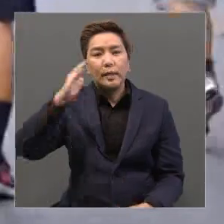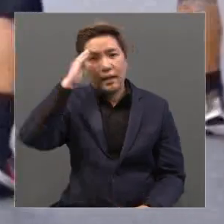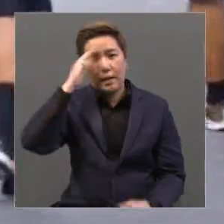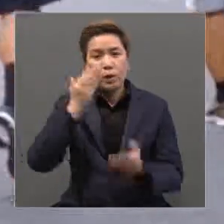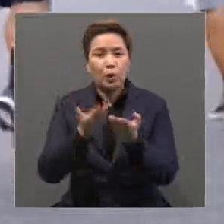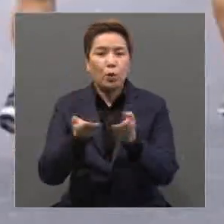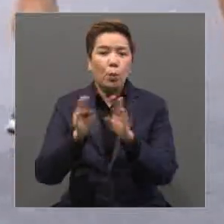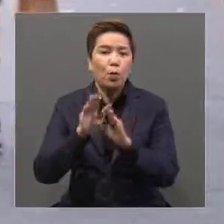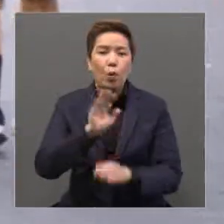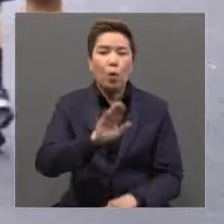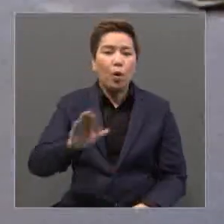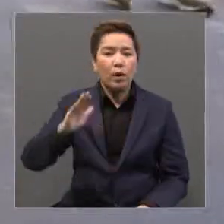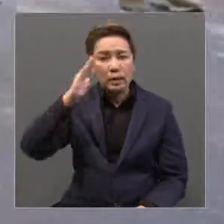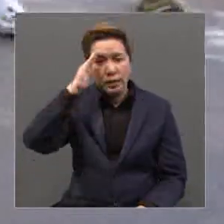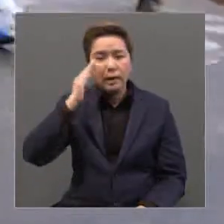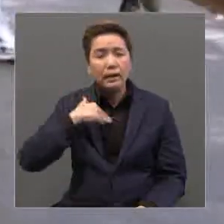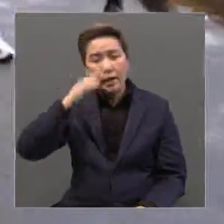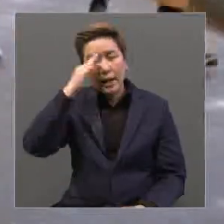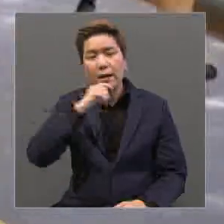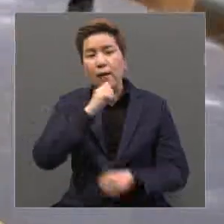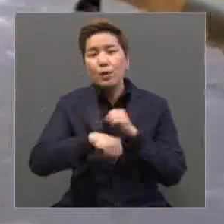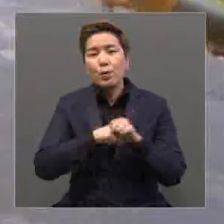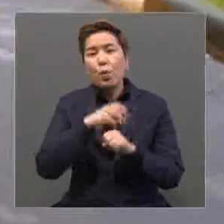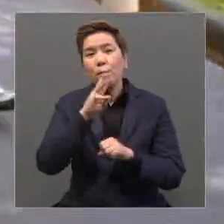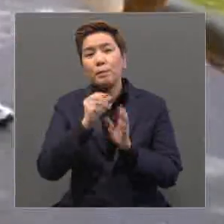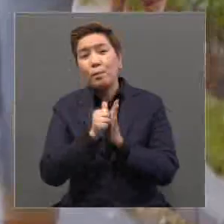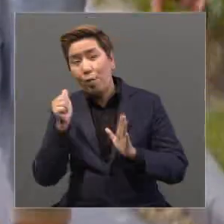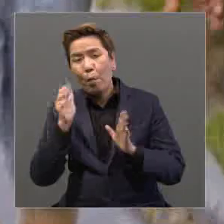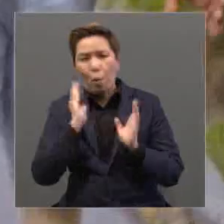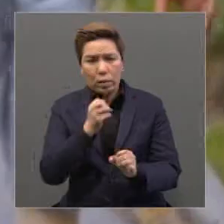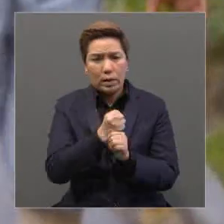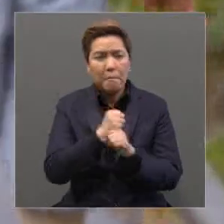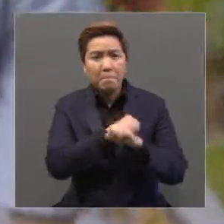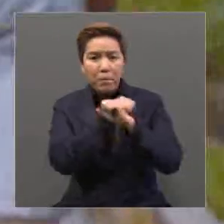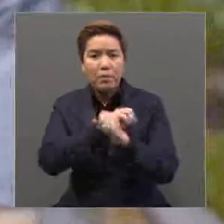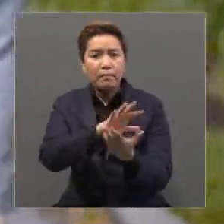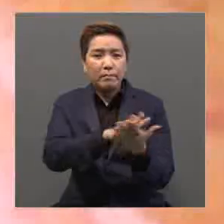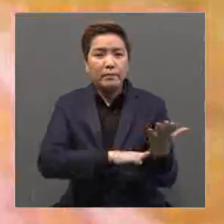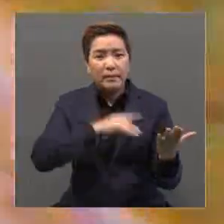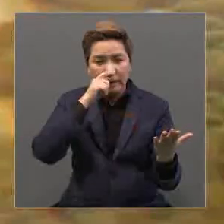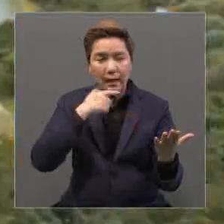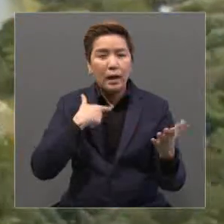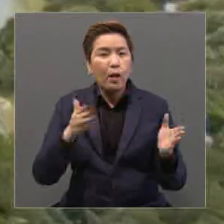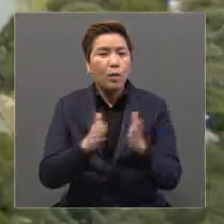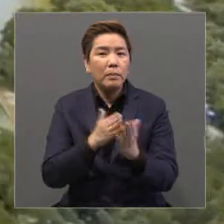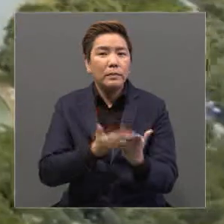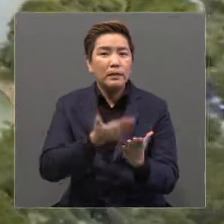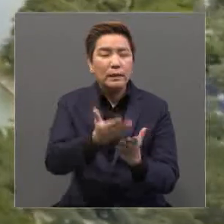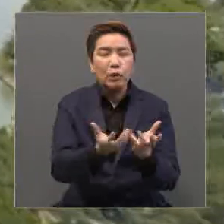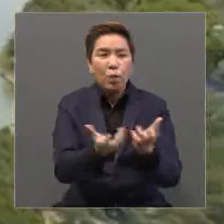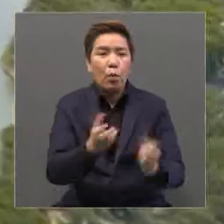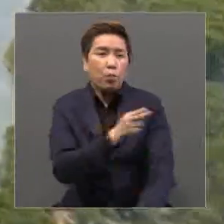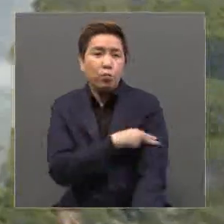ครอบครัวทหารผ่านศึกทหารนอกประจำการและผู้ที่กำลังปฏิบัติหน้าที่ในการป้องกันประเทศรวมทั้งนำไปจัดซื้อ